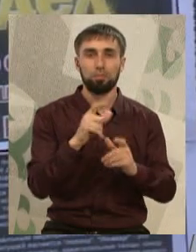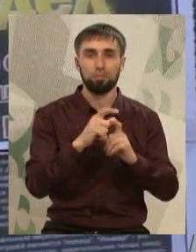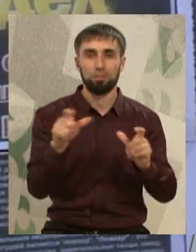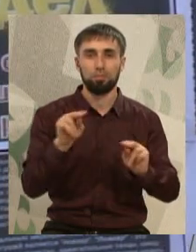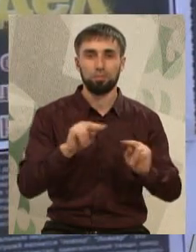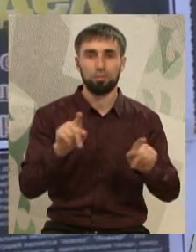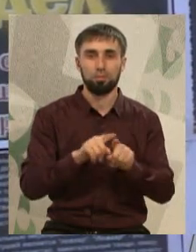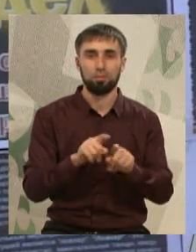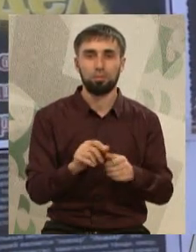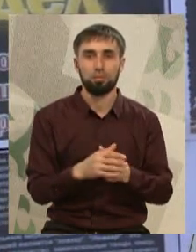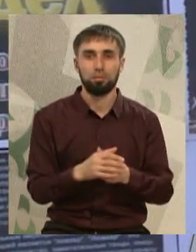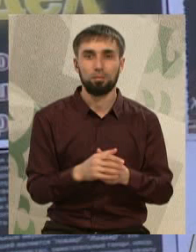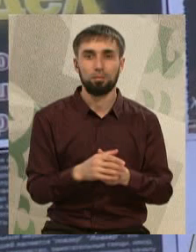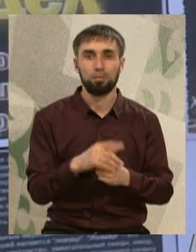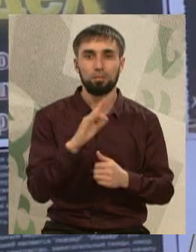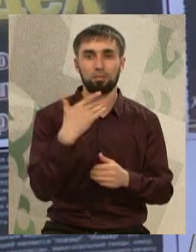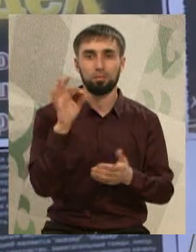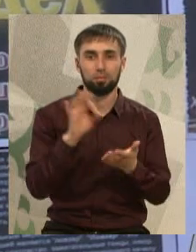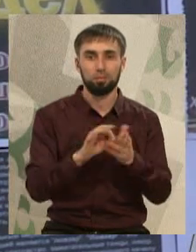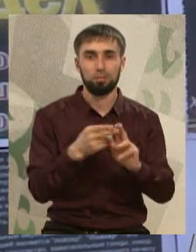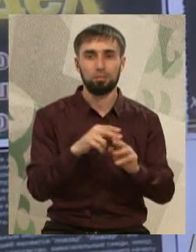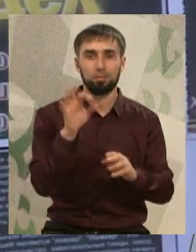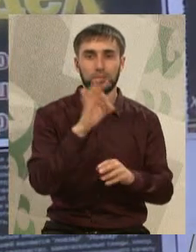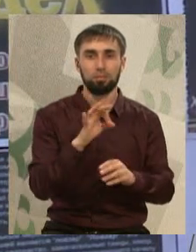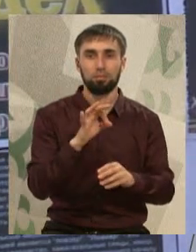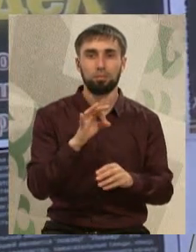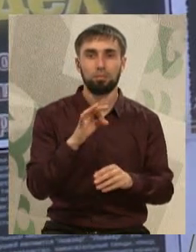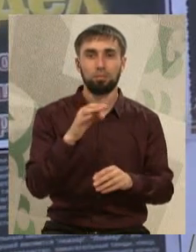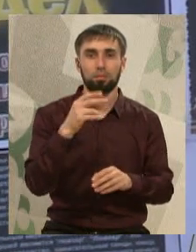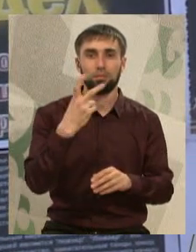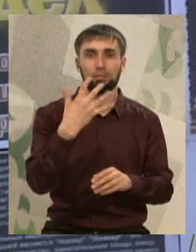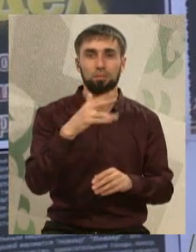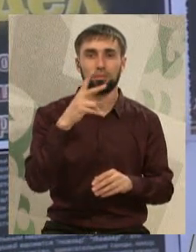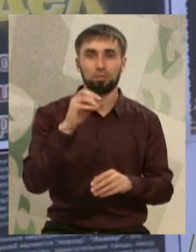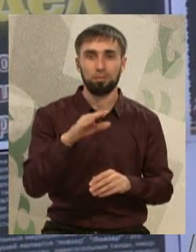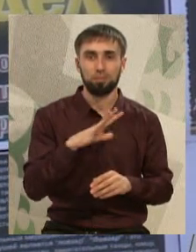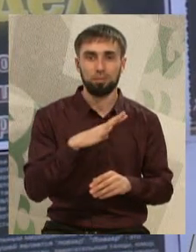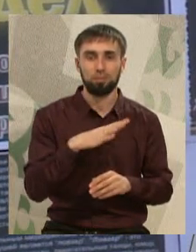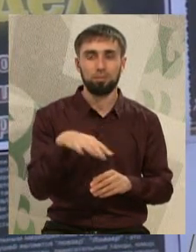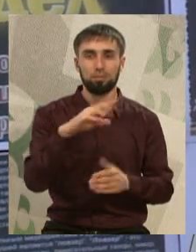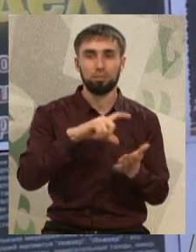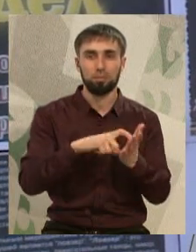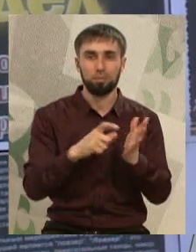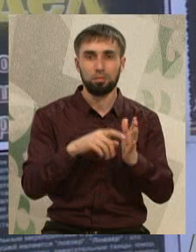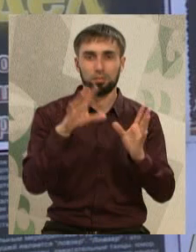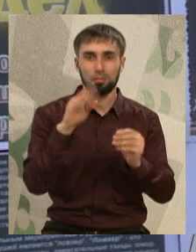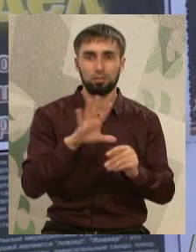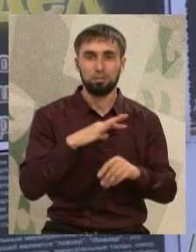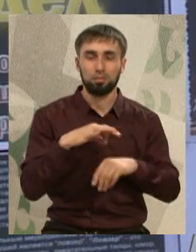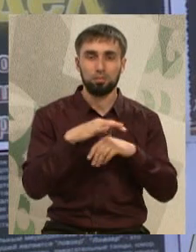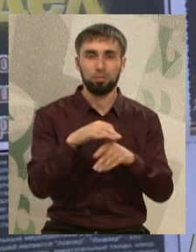В целях празднования этого 250-летия мы и по всем классам